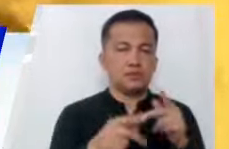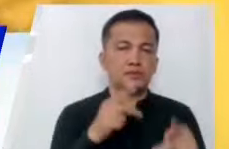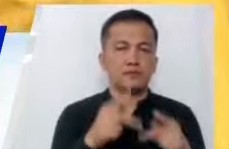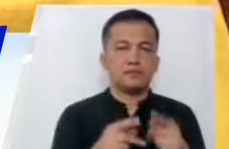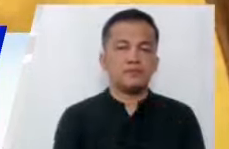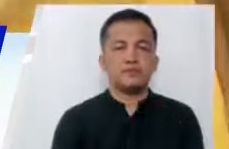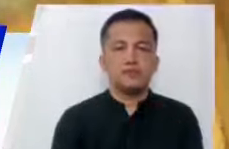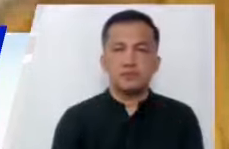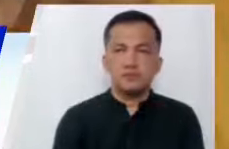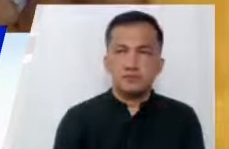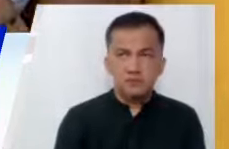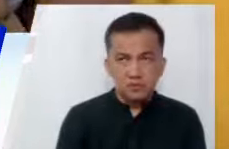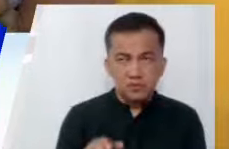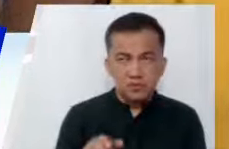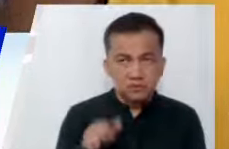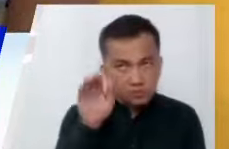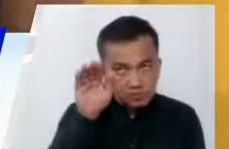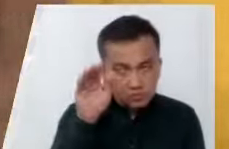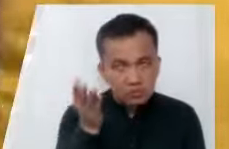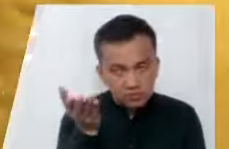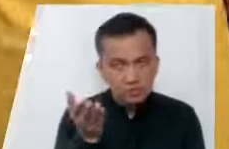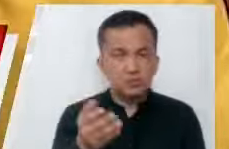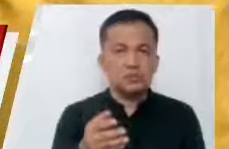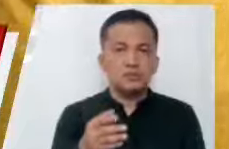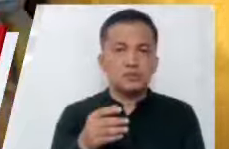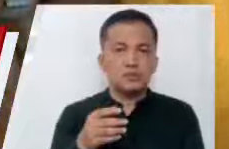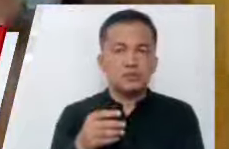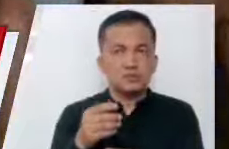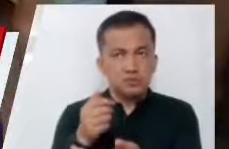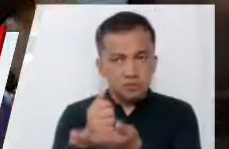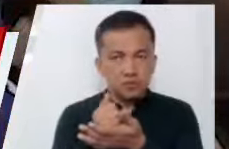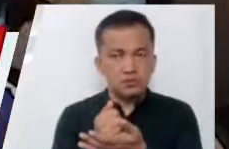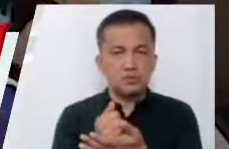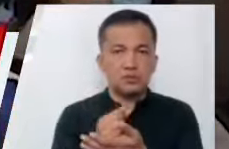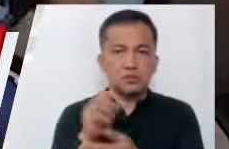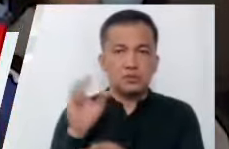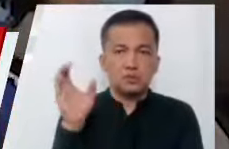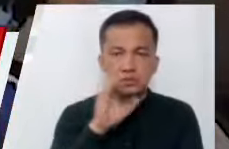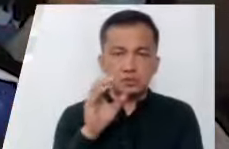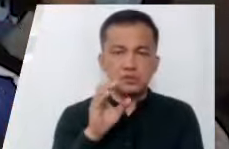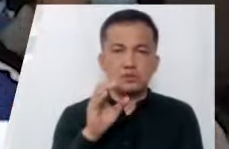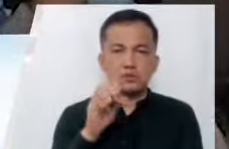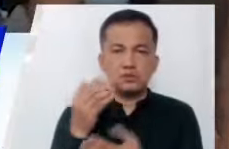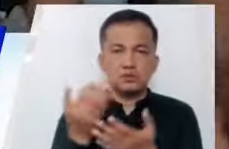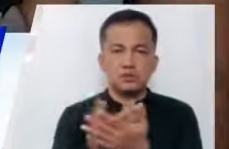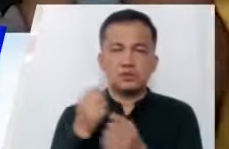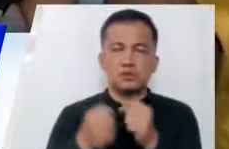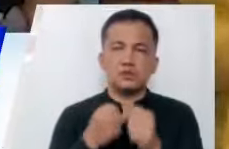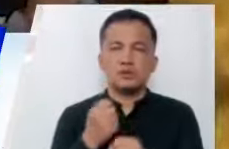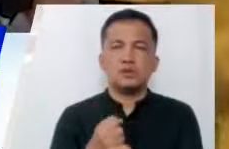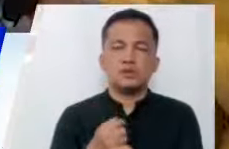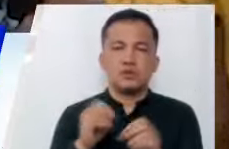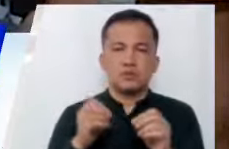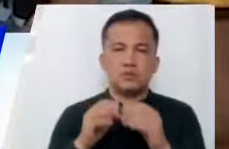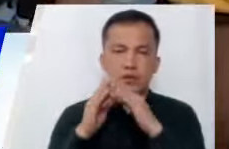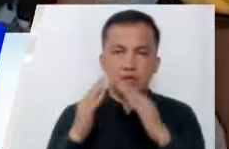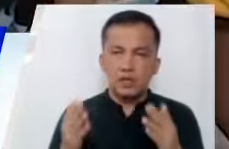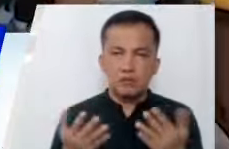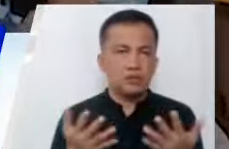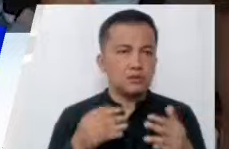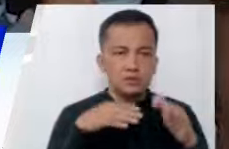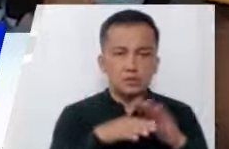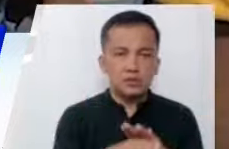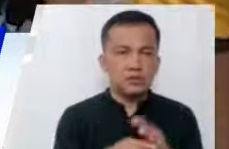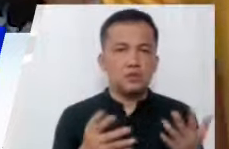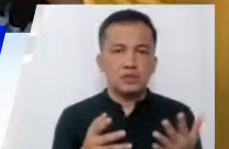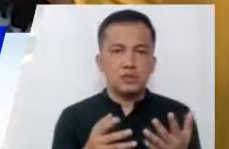konting tulong po. Eh magpapasko, magbabagong taon, wala kaming bahay, wala kaming matiran. Eh wala po kaming